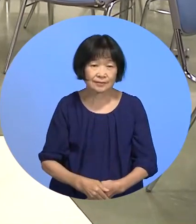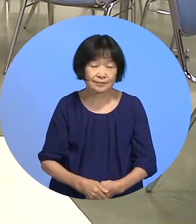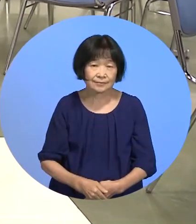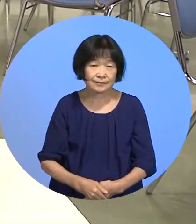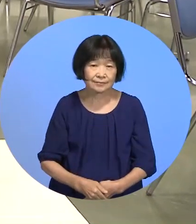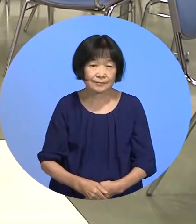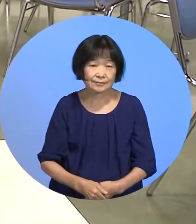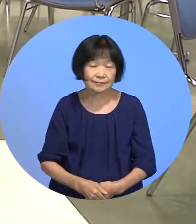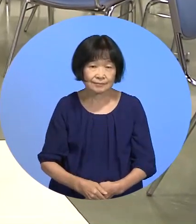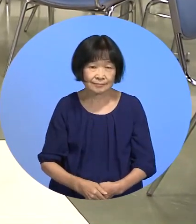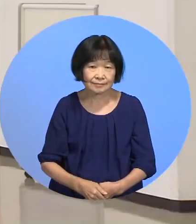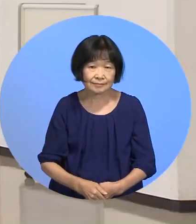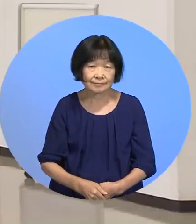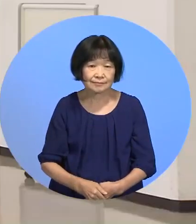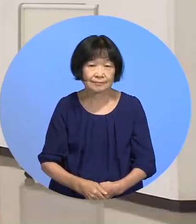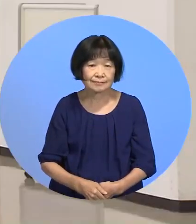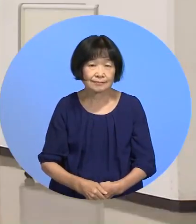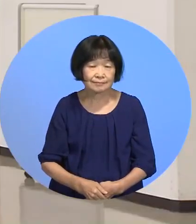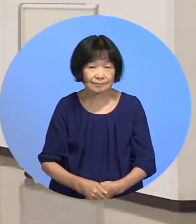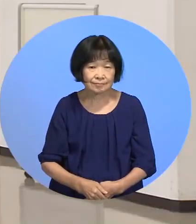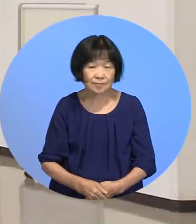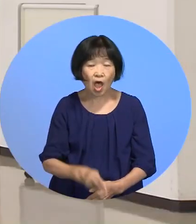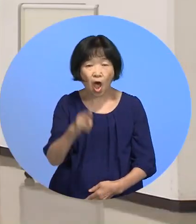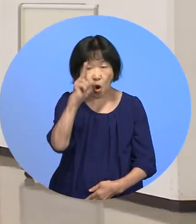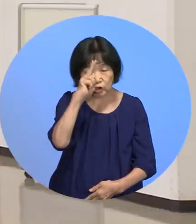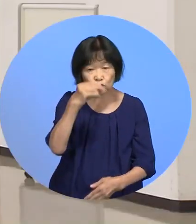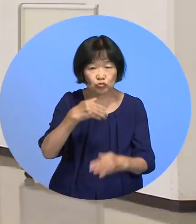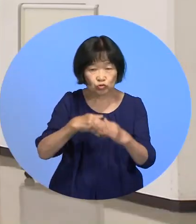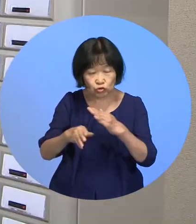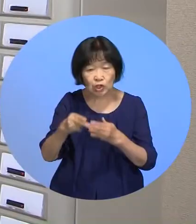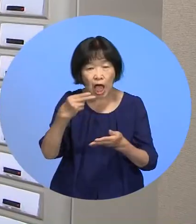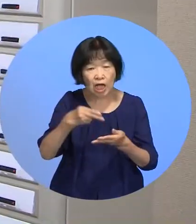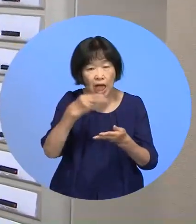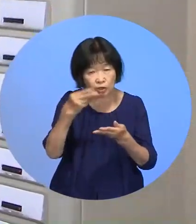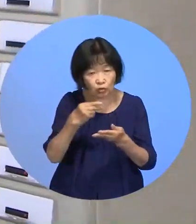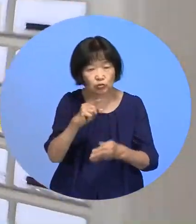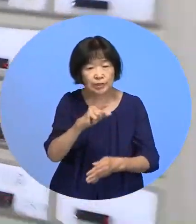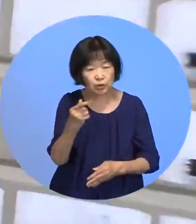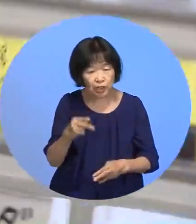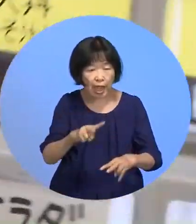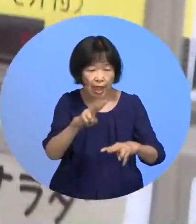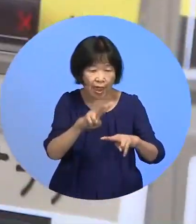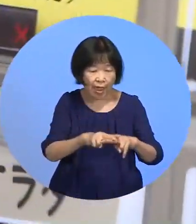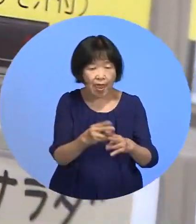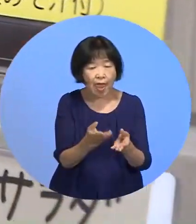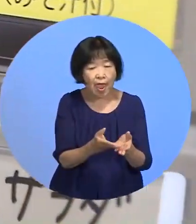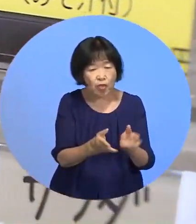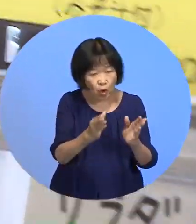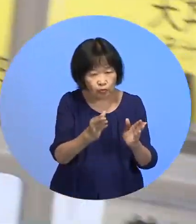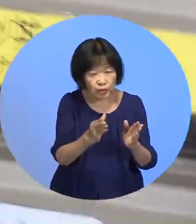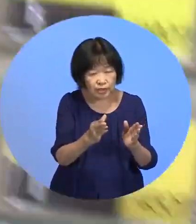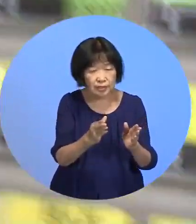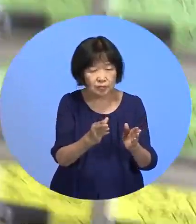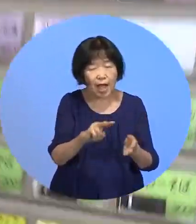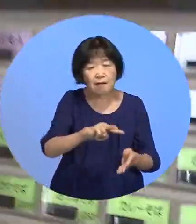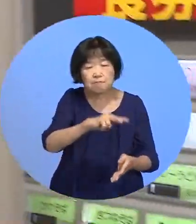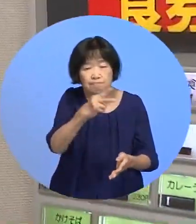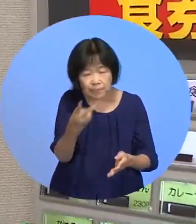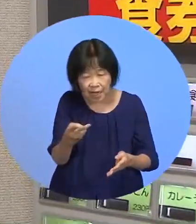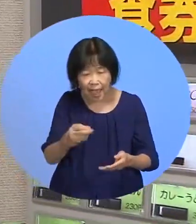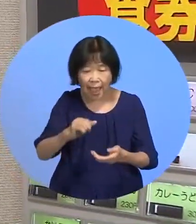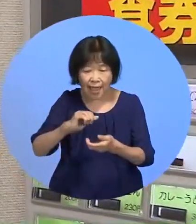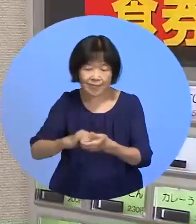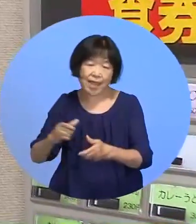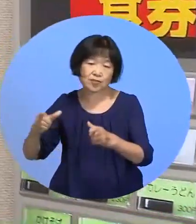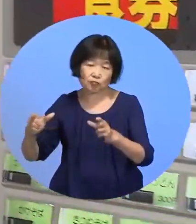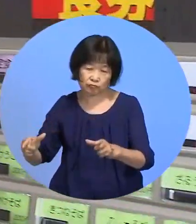。また、お昼の外食なので丼物を注文される方は定食などに、切